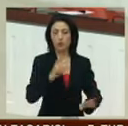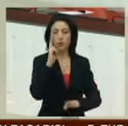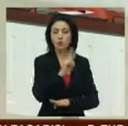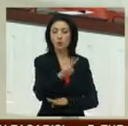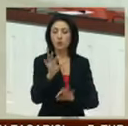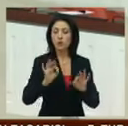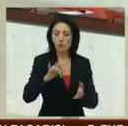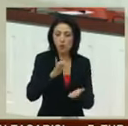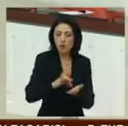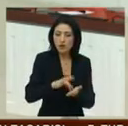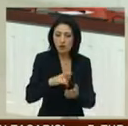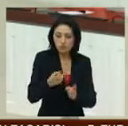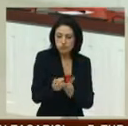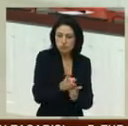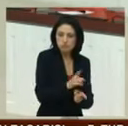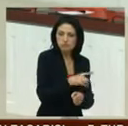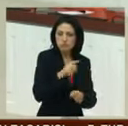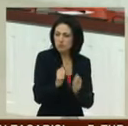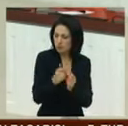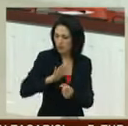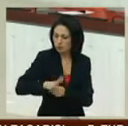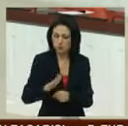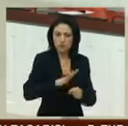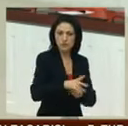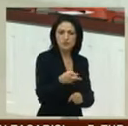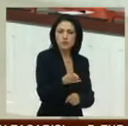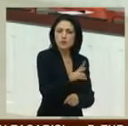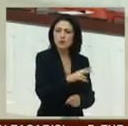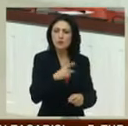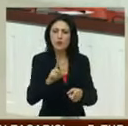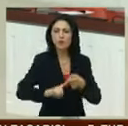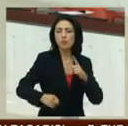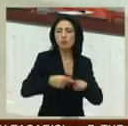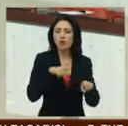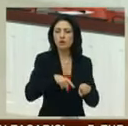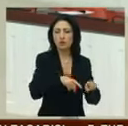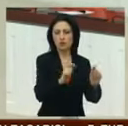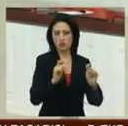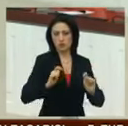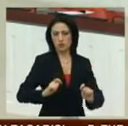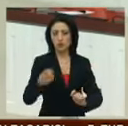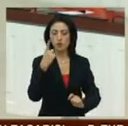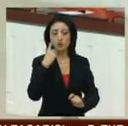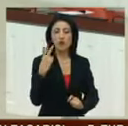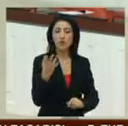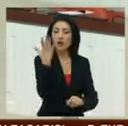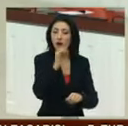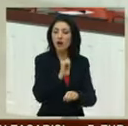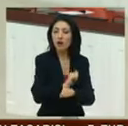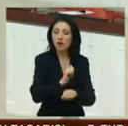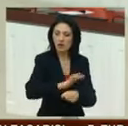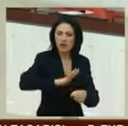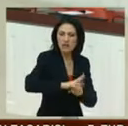gibi ortada ters yönlere giden, birbirini yok eden paralel bir politika izleniyor. Devlet karakolda Fevziye